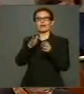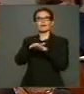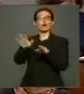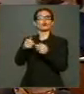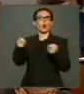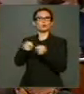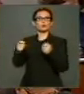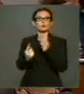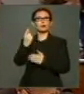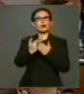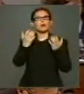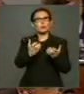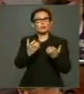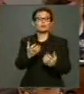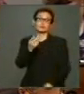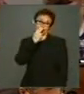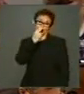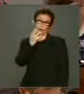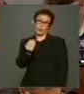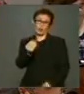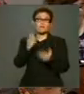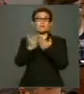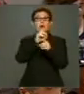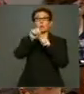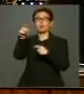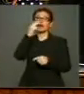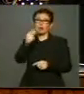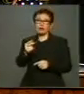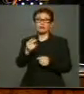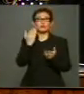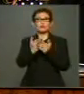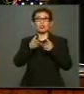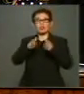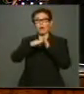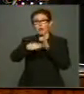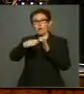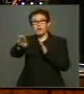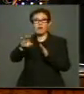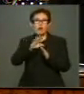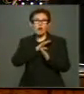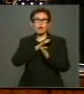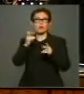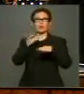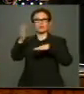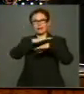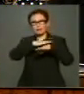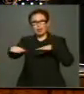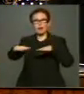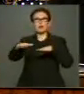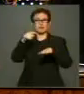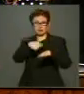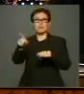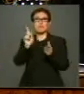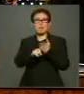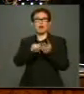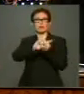kun rahaa on vähän. Ja se kyllä näkyy maakunnissa. Tiet ovat kuoppaisia ja näitä päällystettyjä teitä joudutaan